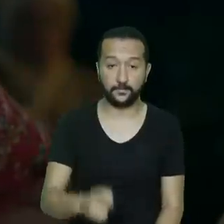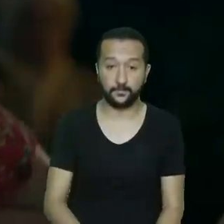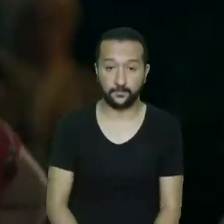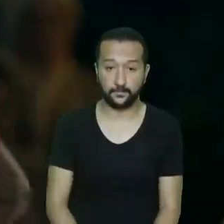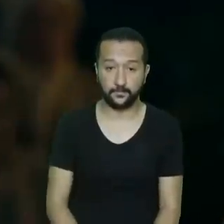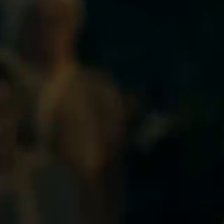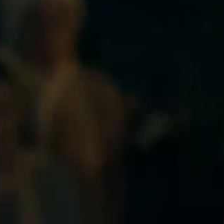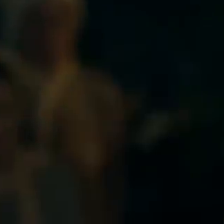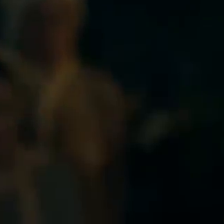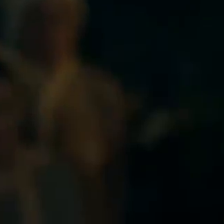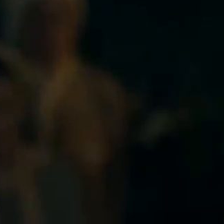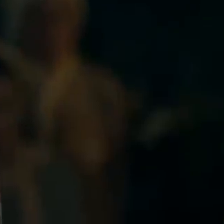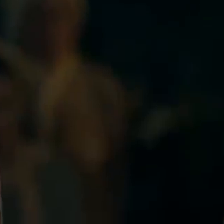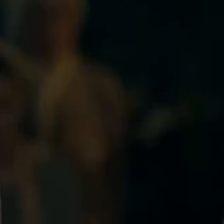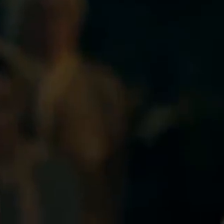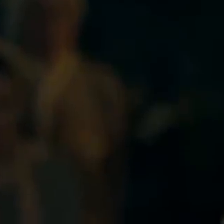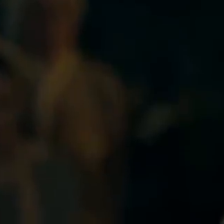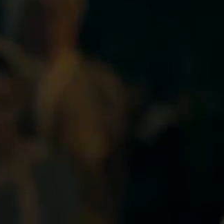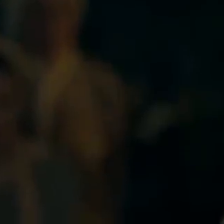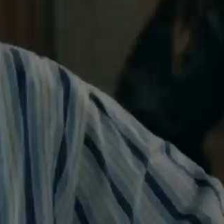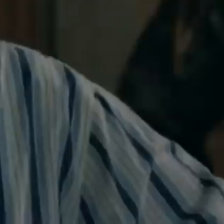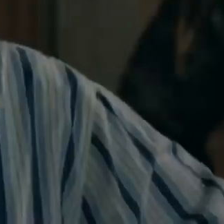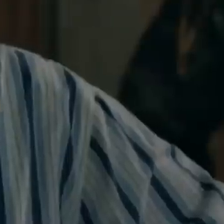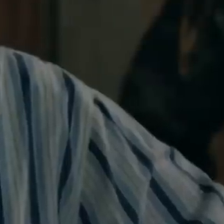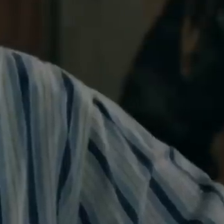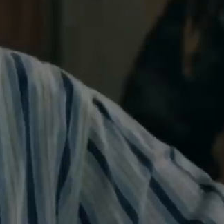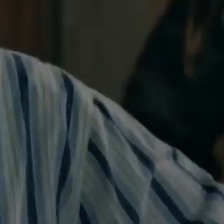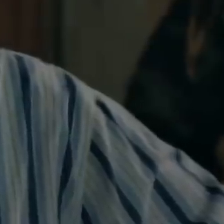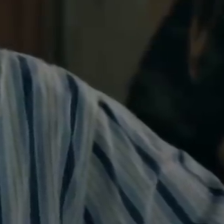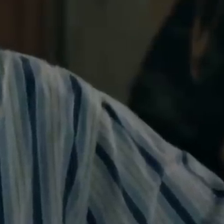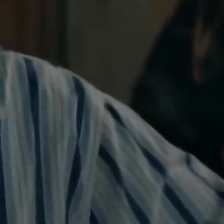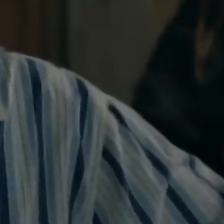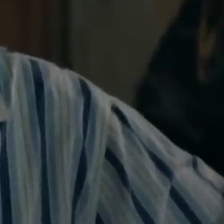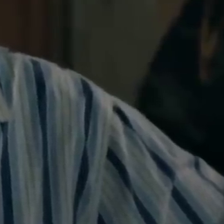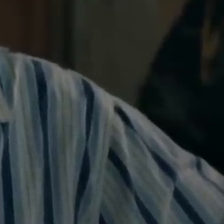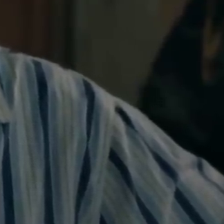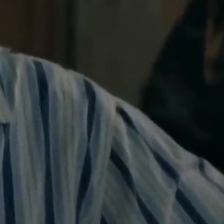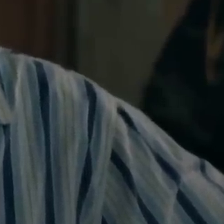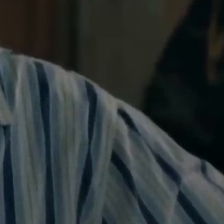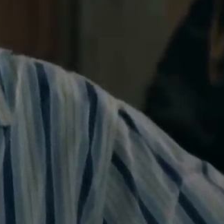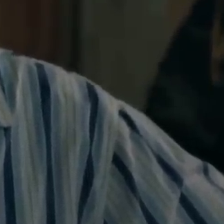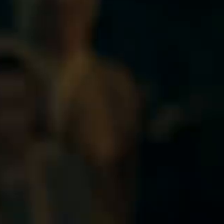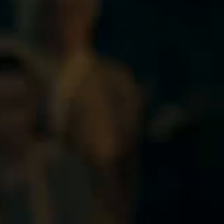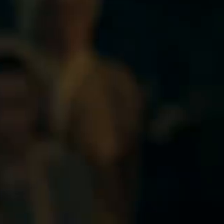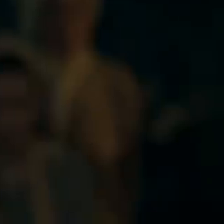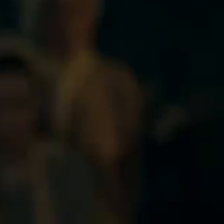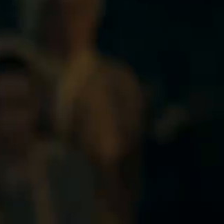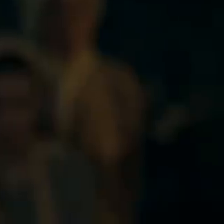Zümrüt sinirli, yavaşça arkasını dönmesiyle Hüseyin'in güleç yüzü donuverdi. Zümrüt hesap soran bakışlarda.